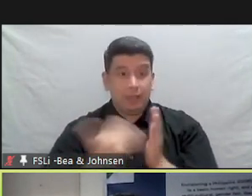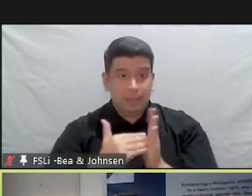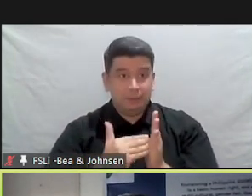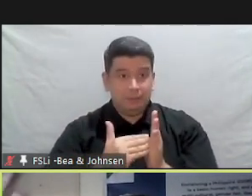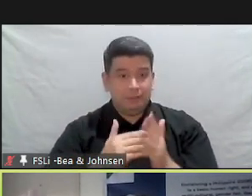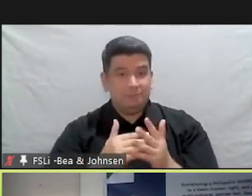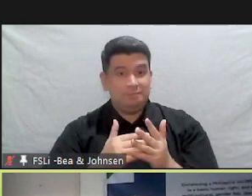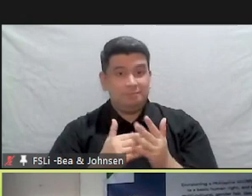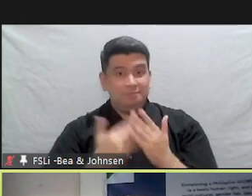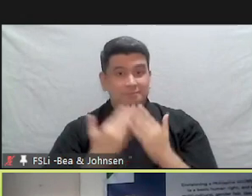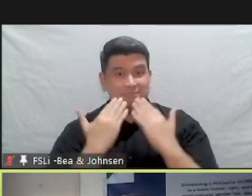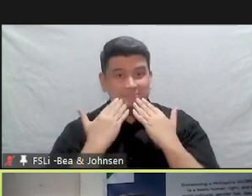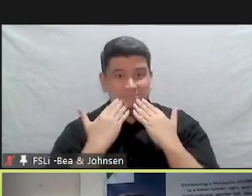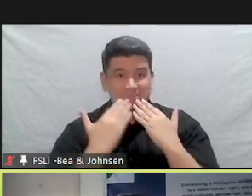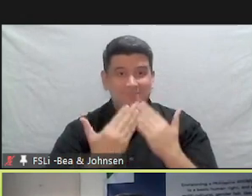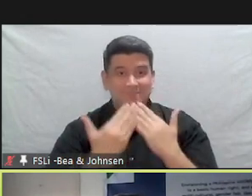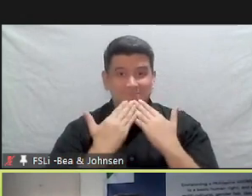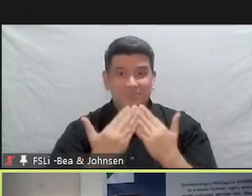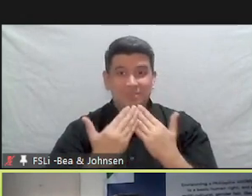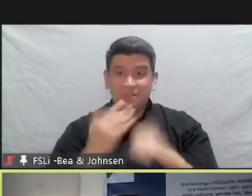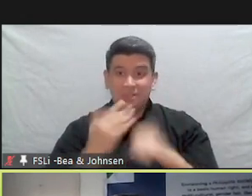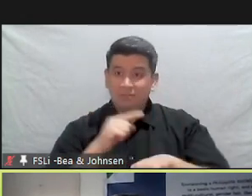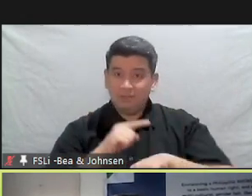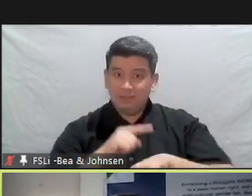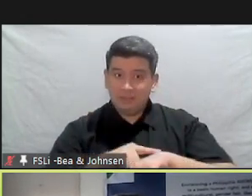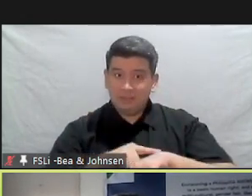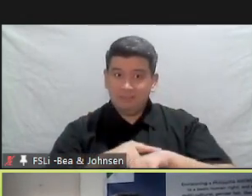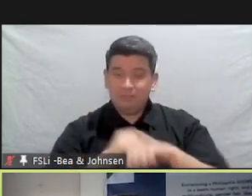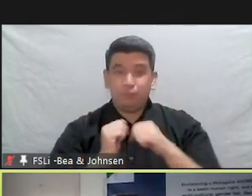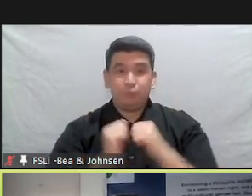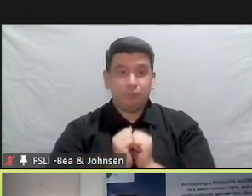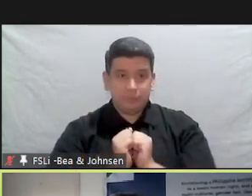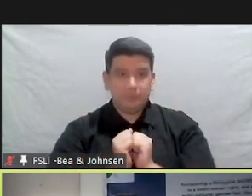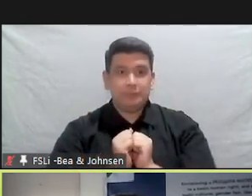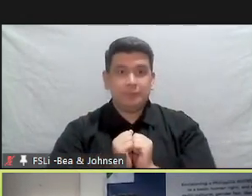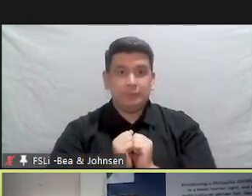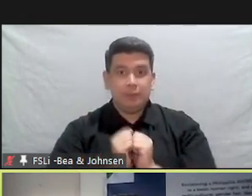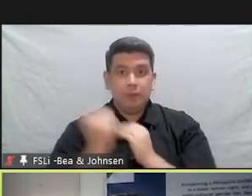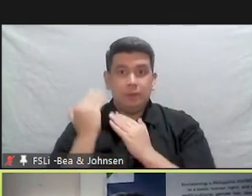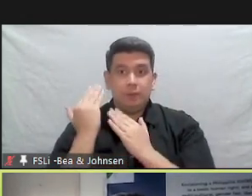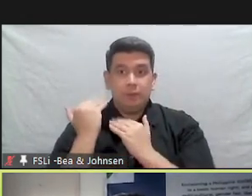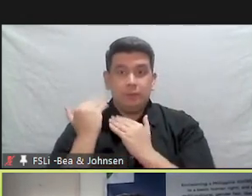inyong oras para dito at sana po ay